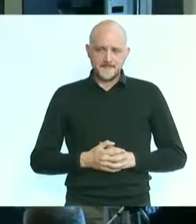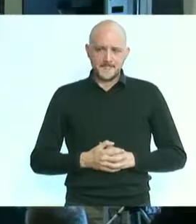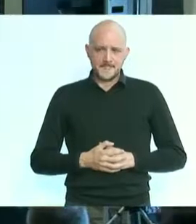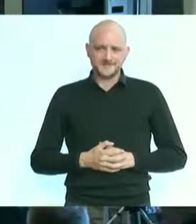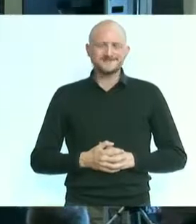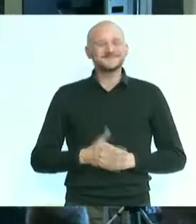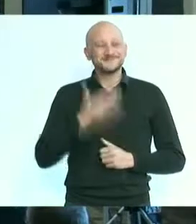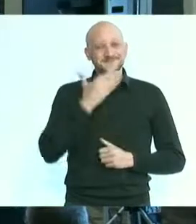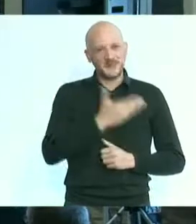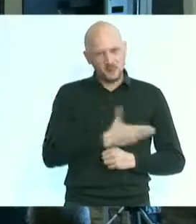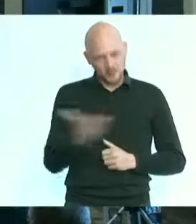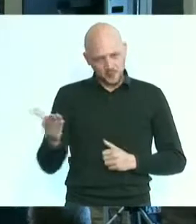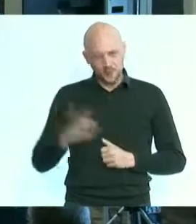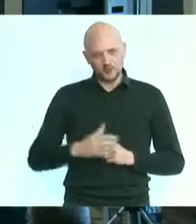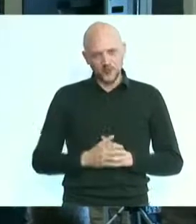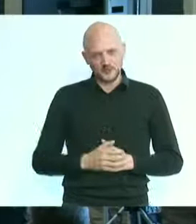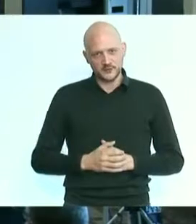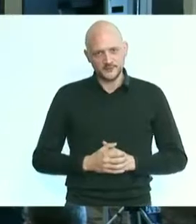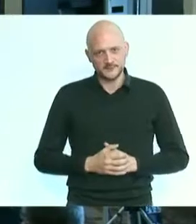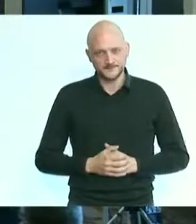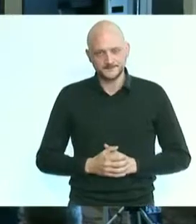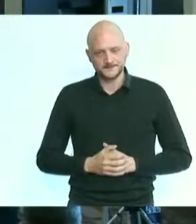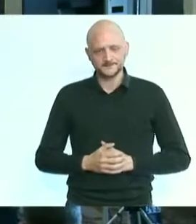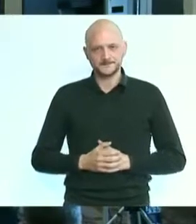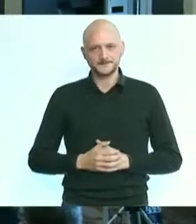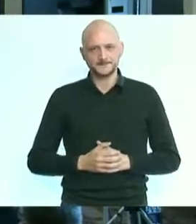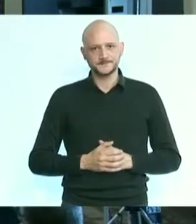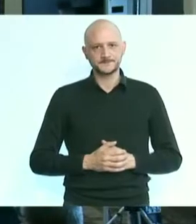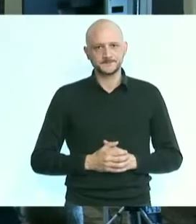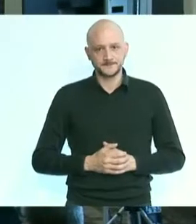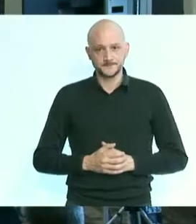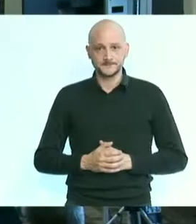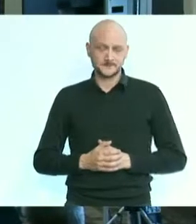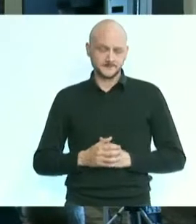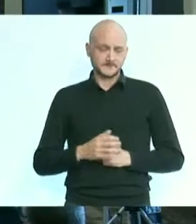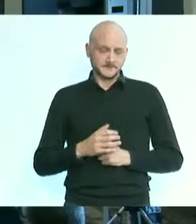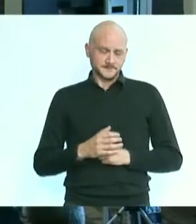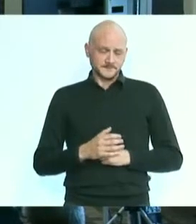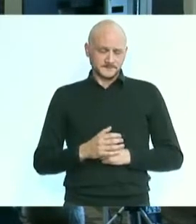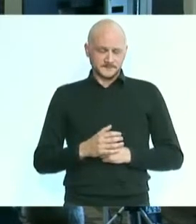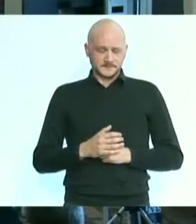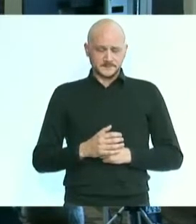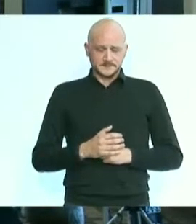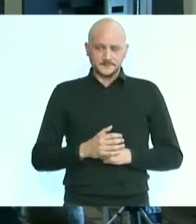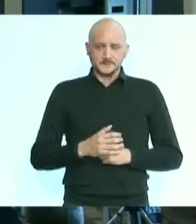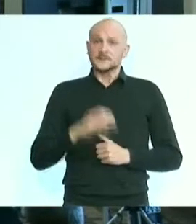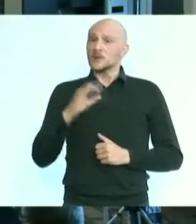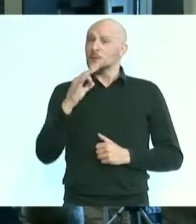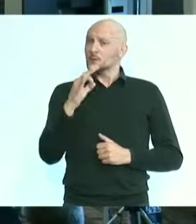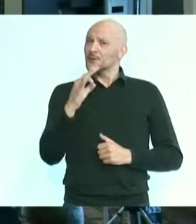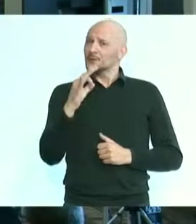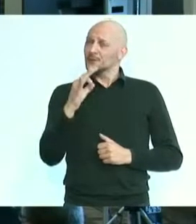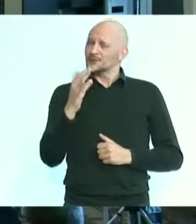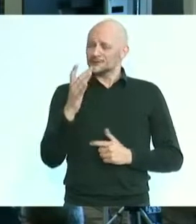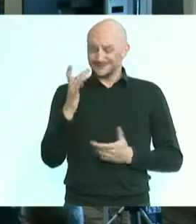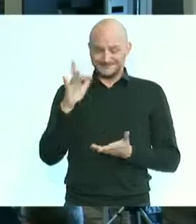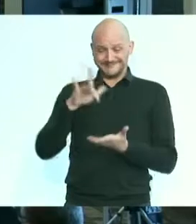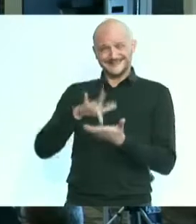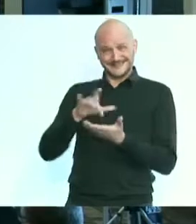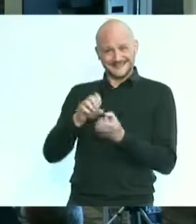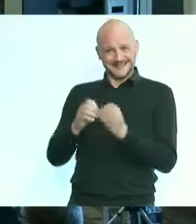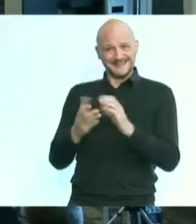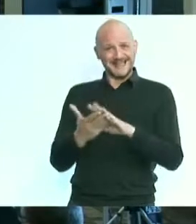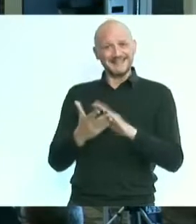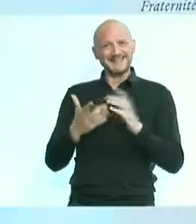Oui, bonjour à tous, Madame la Ministre, Madame Engrand. Oui, alors Accès Libre est un site internet que le gouvernement